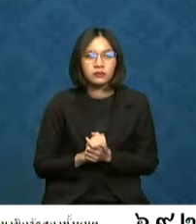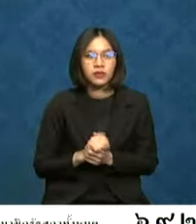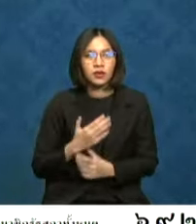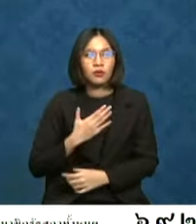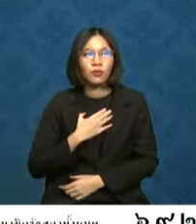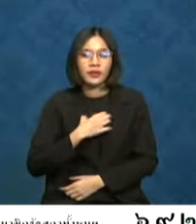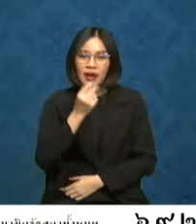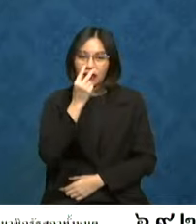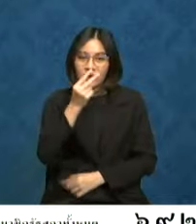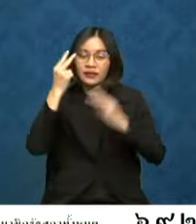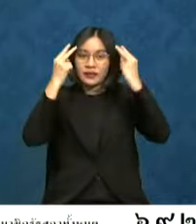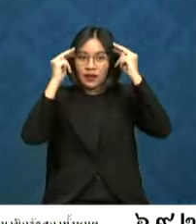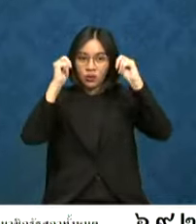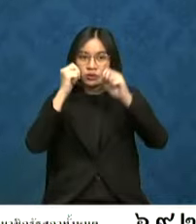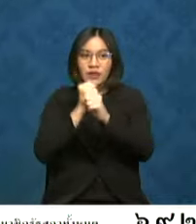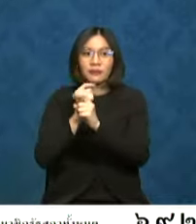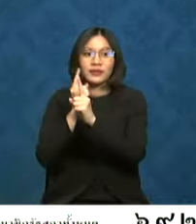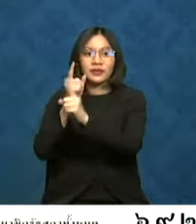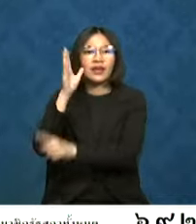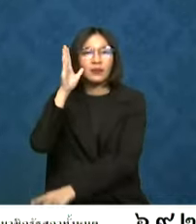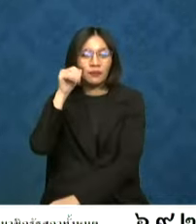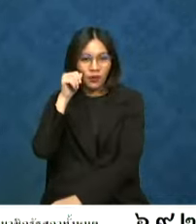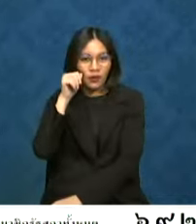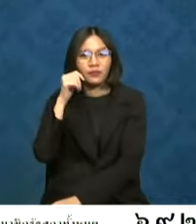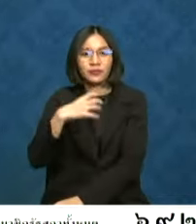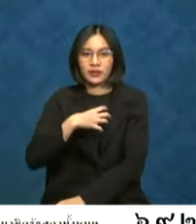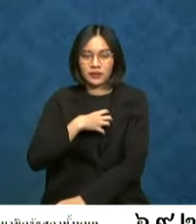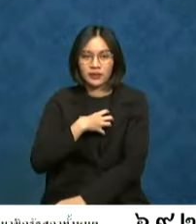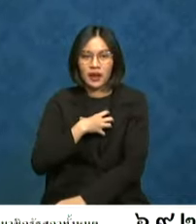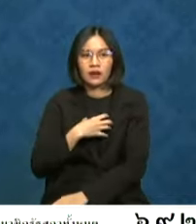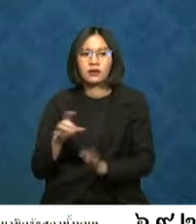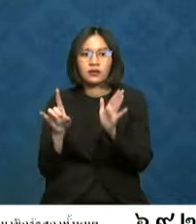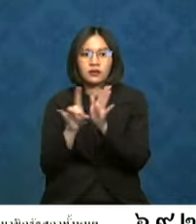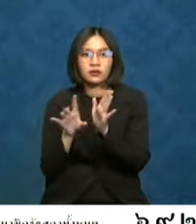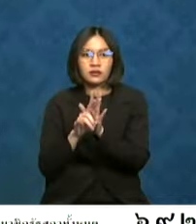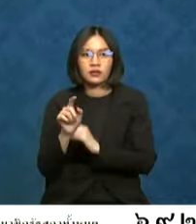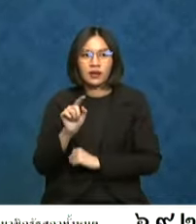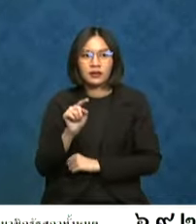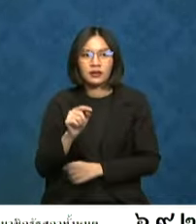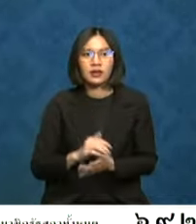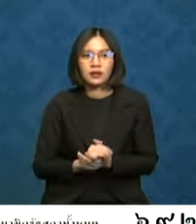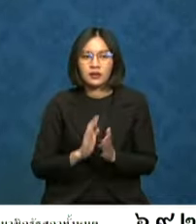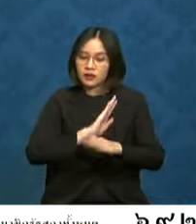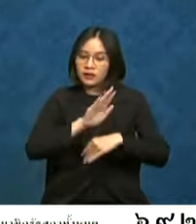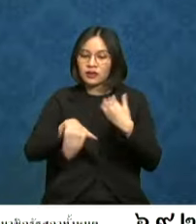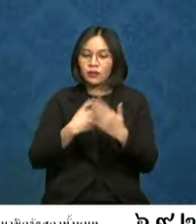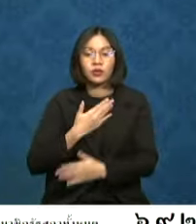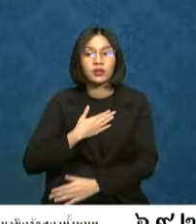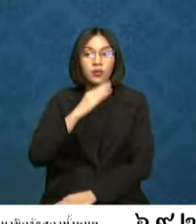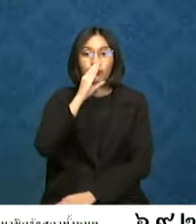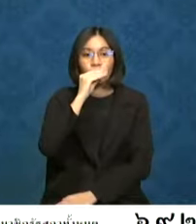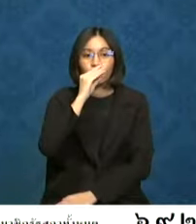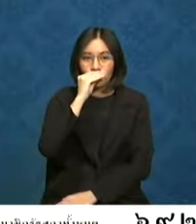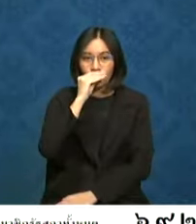ผมก็อยากเห็นท่านไรุ ทำตามพ่อในเรื่องนี้นะครับสุดท้ายนี้ครับจากทั้งหมดที่ผมได้พูดมาครั